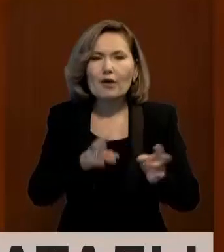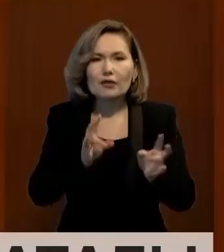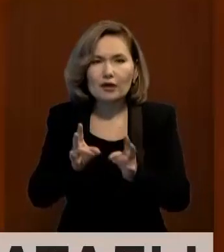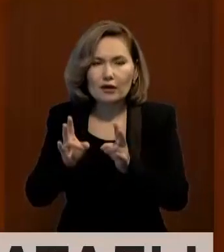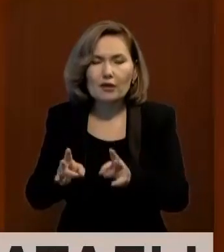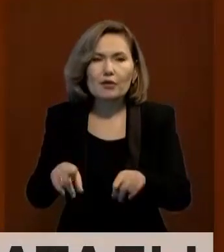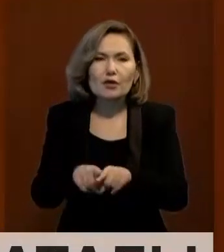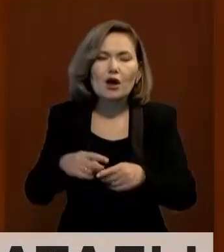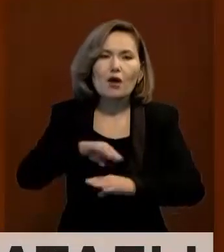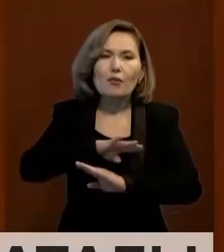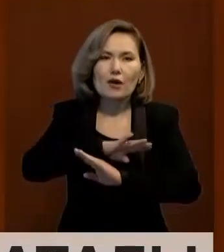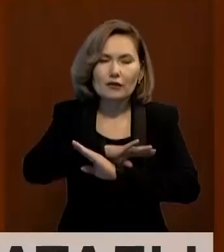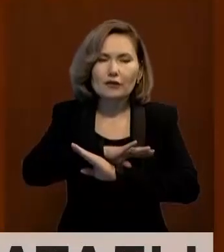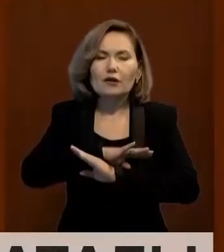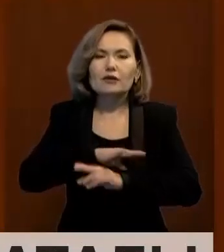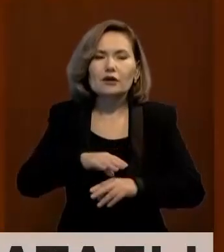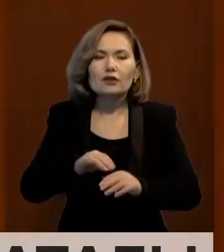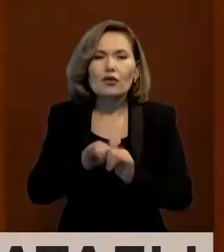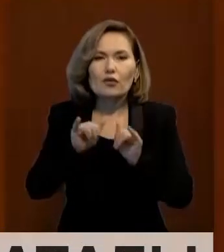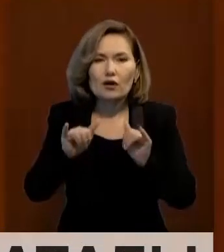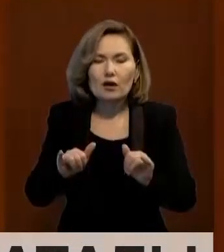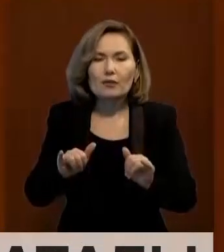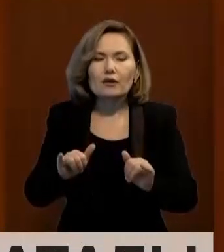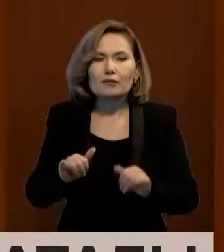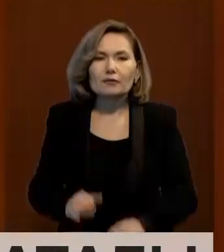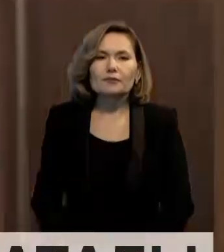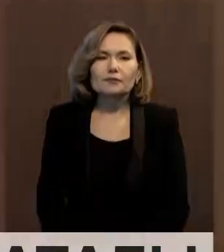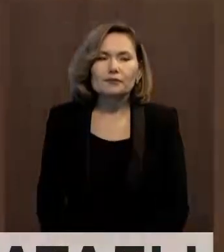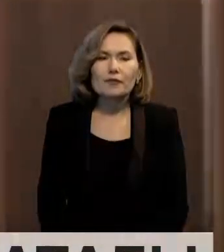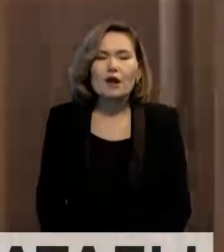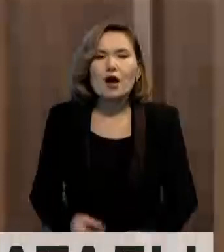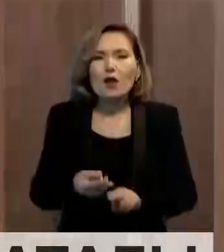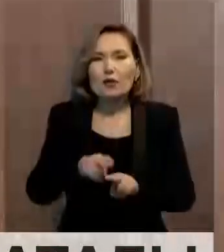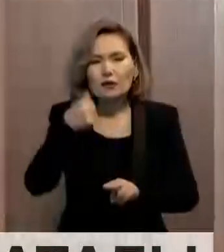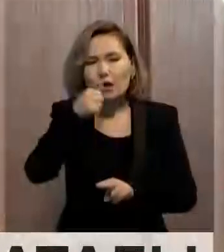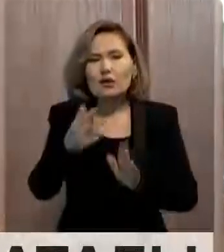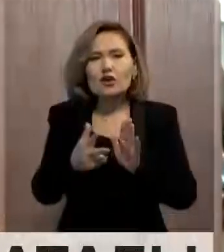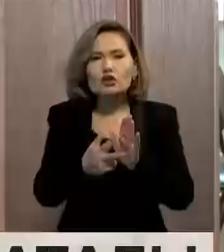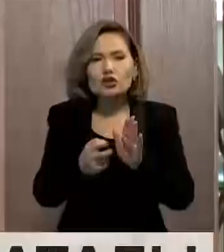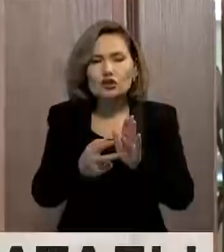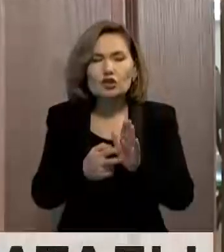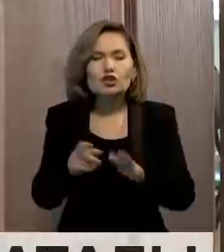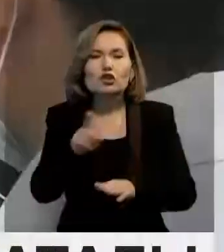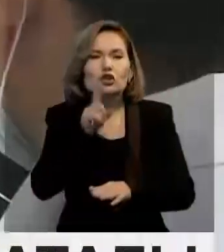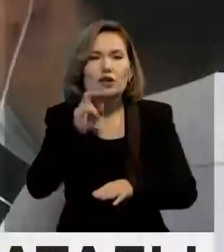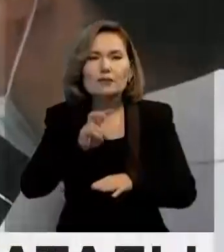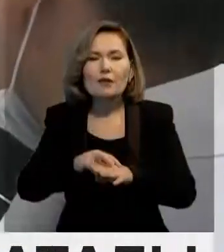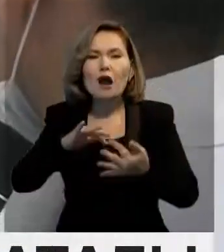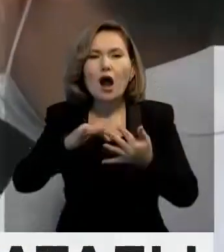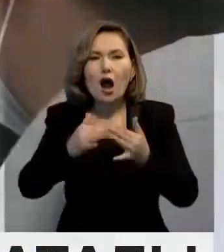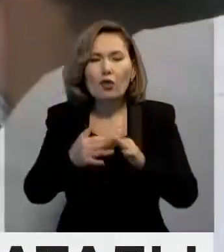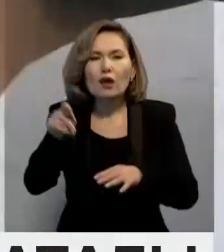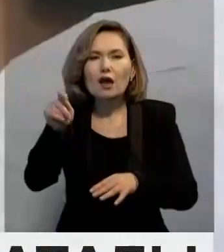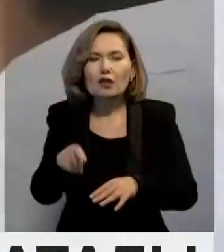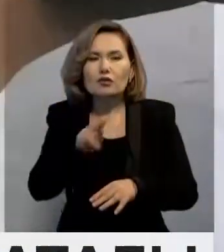жарақаттардан болатын өлім қала тұрғындарына қарағанда басым. Биыл 800-ге жуық жас маман ауылдарға аттанды. Бірақ бұл